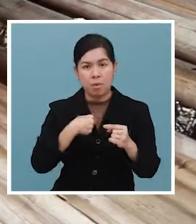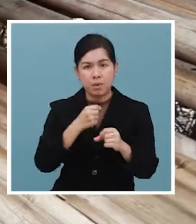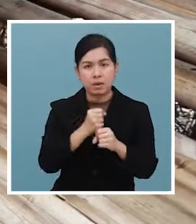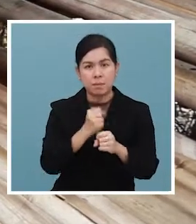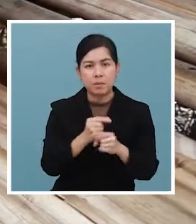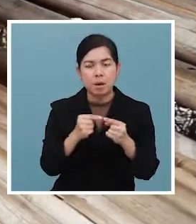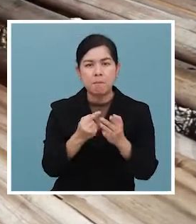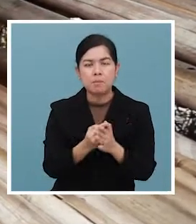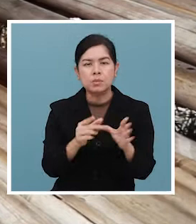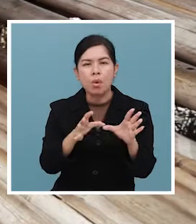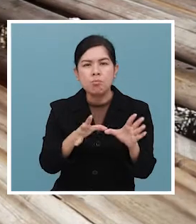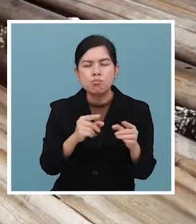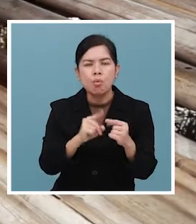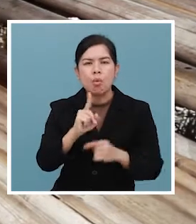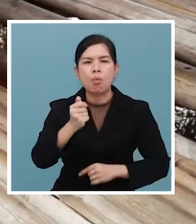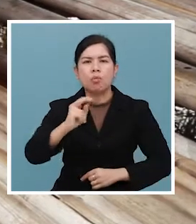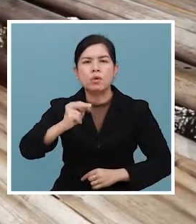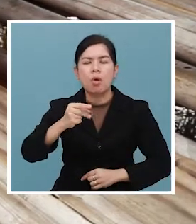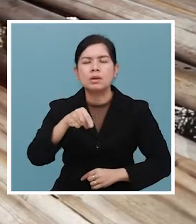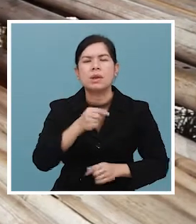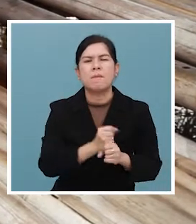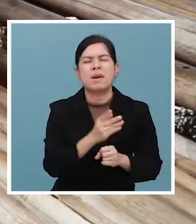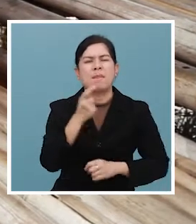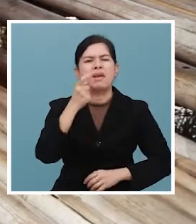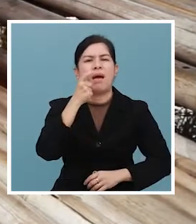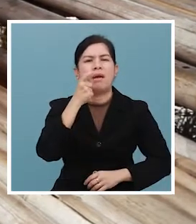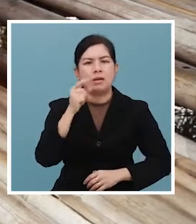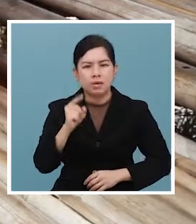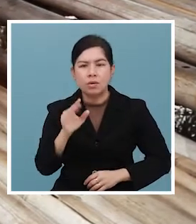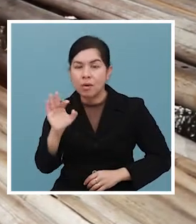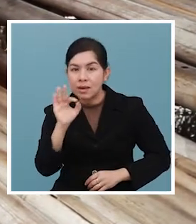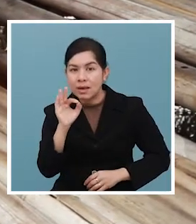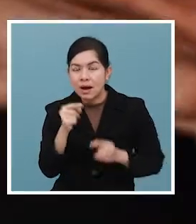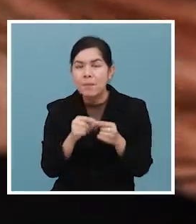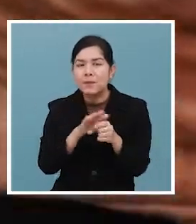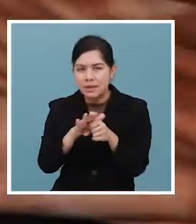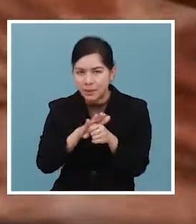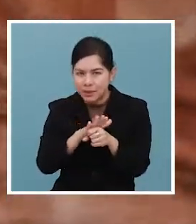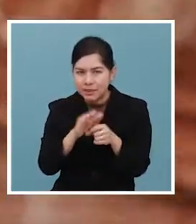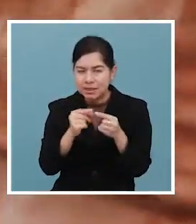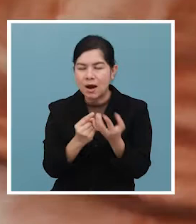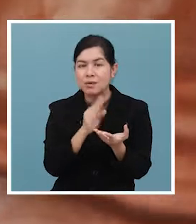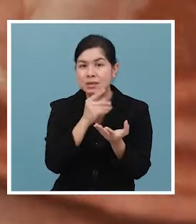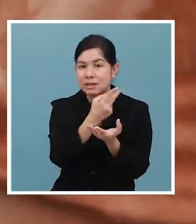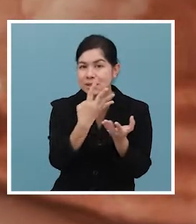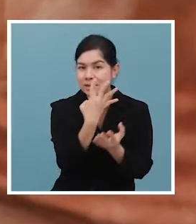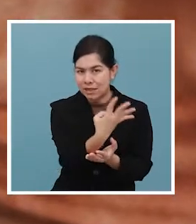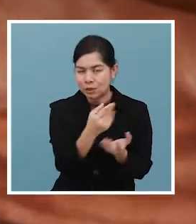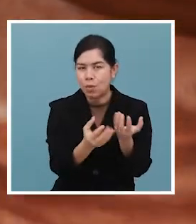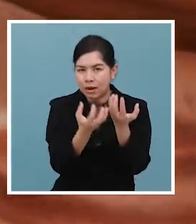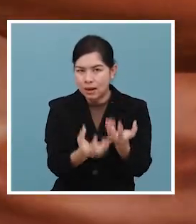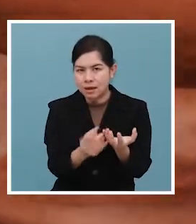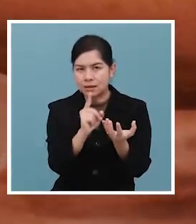ไม่สามารถไปทำปูดองได้หรอกเพราะมันใหญ่คืนเกินอ่ะแถวของเรานี่ค่ะนี่คือนี่คือไซส์ 4ตัวโล